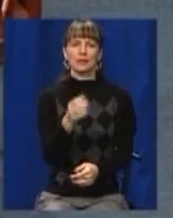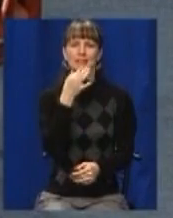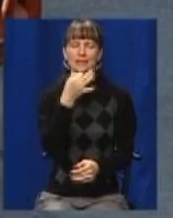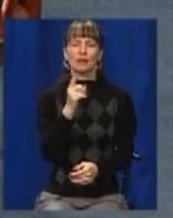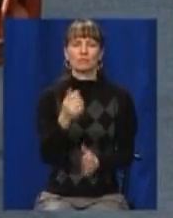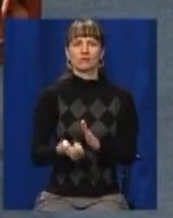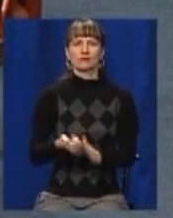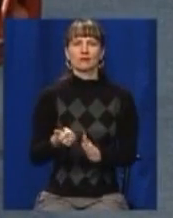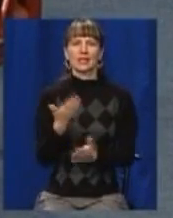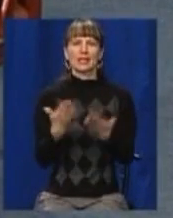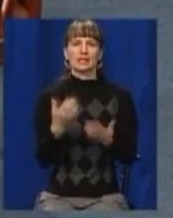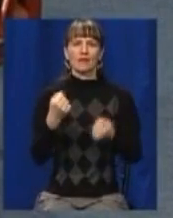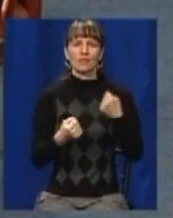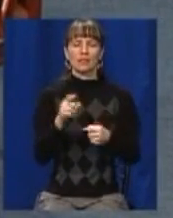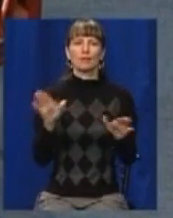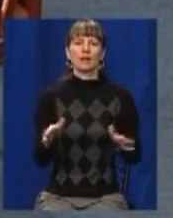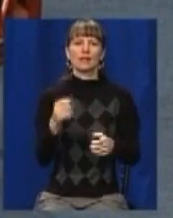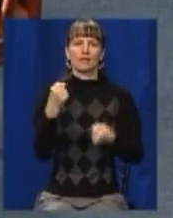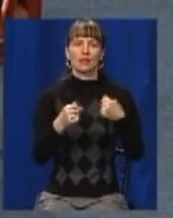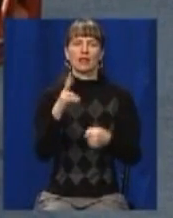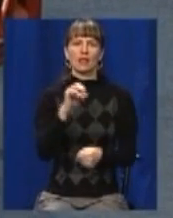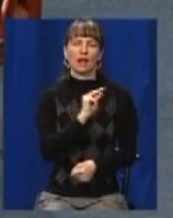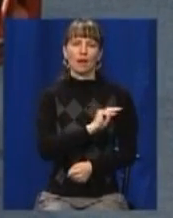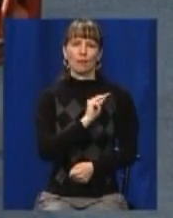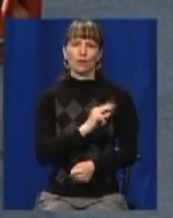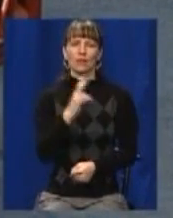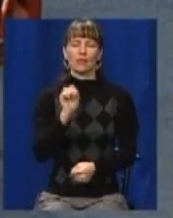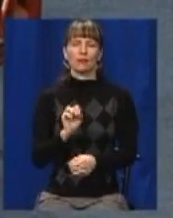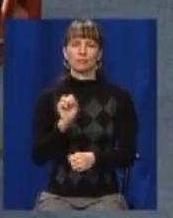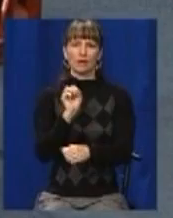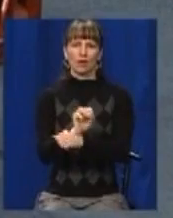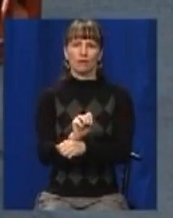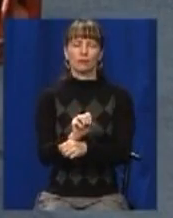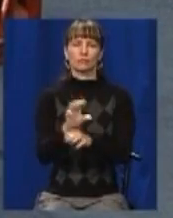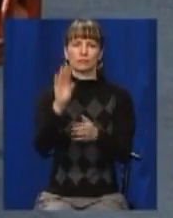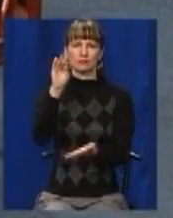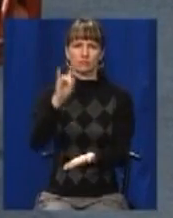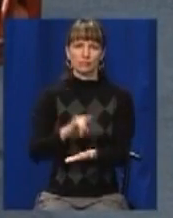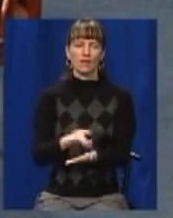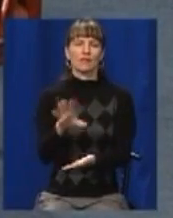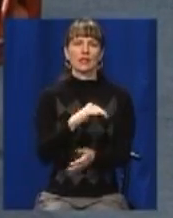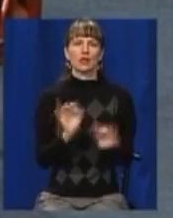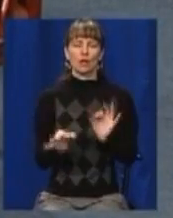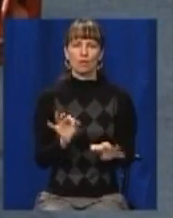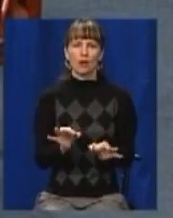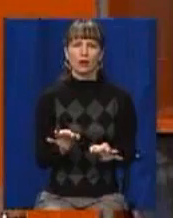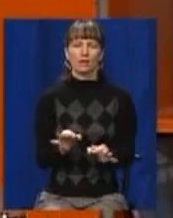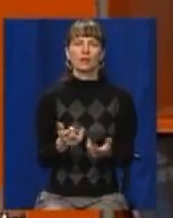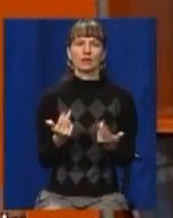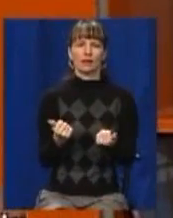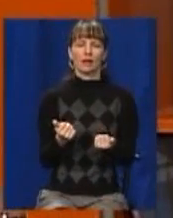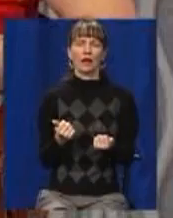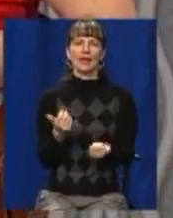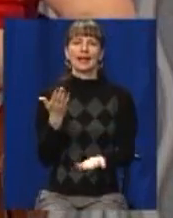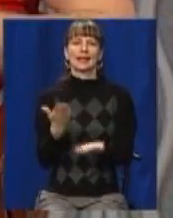один недолік. Якщо автівка, ти прилетів на автівці на роботу, на парковку приземлився, все нормально. Ну, в принципі, логічно, ну, правильно?